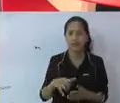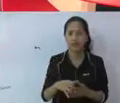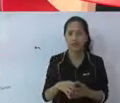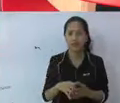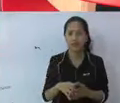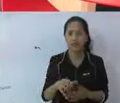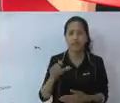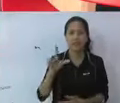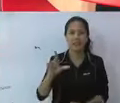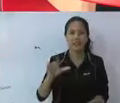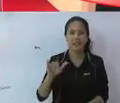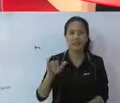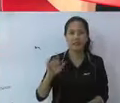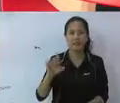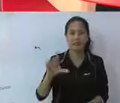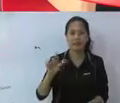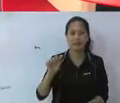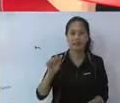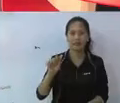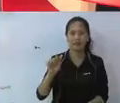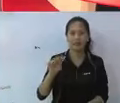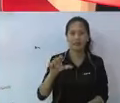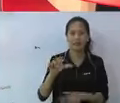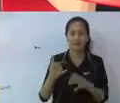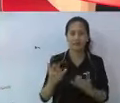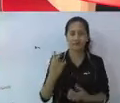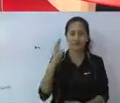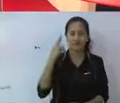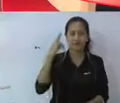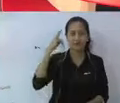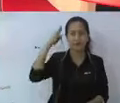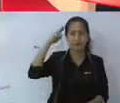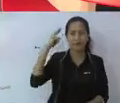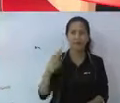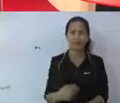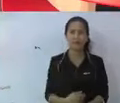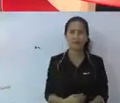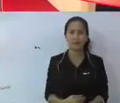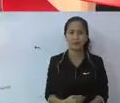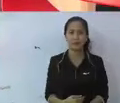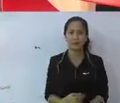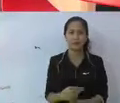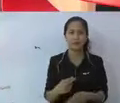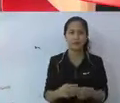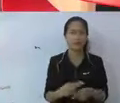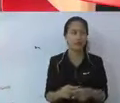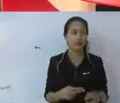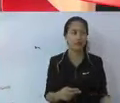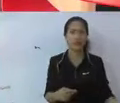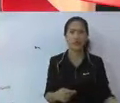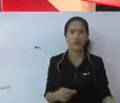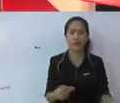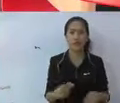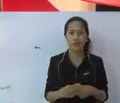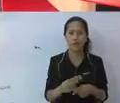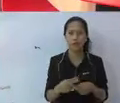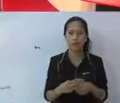Leila. Yan. Hello po sa inyo po dyan. Alright? At sooner or later ay mabibisita ko rin ang